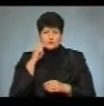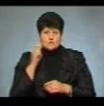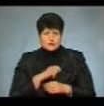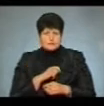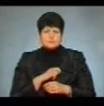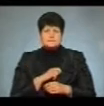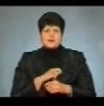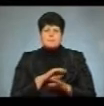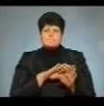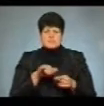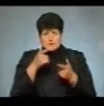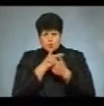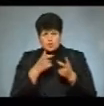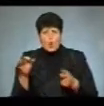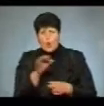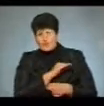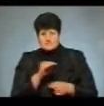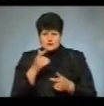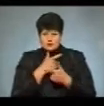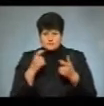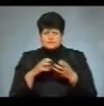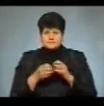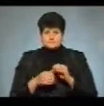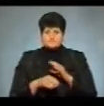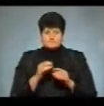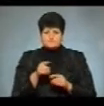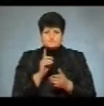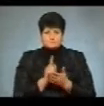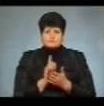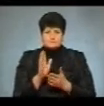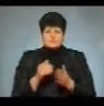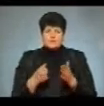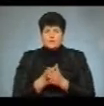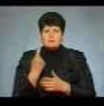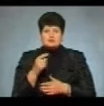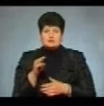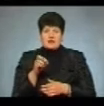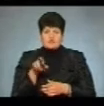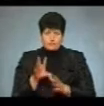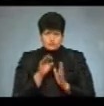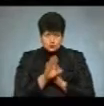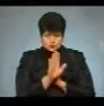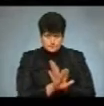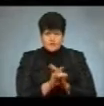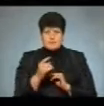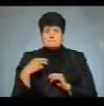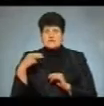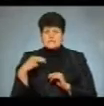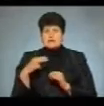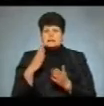після оголошення, офіційного оголошення результатів виборів, вони мають відбутися до 1 травня включно. Президент